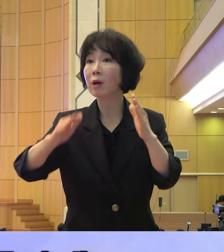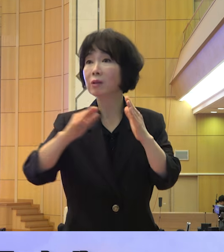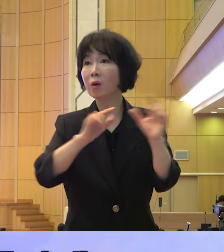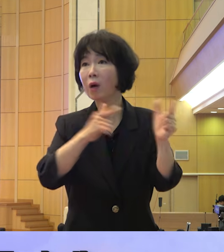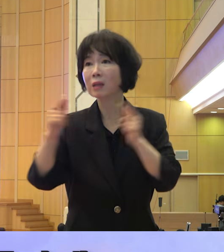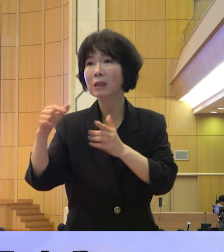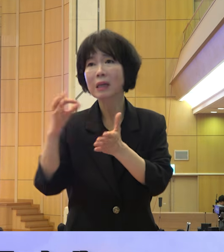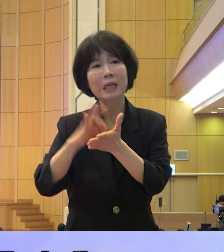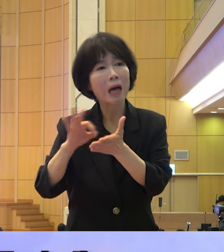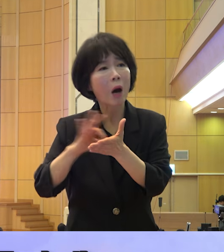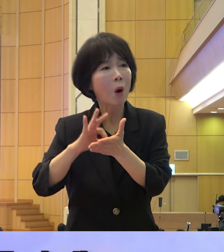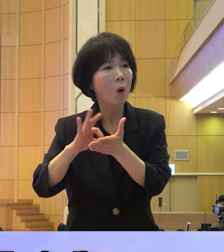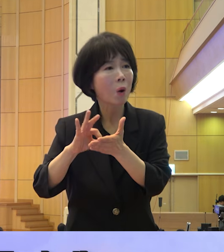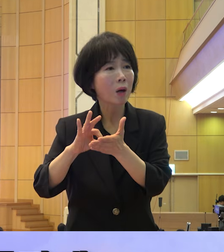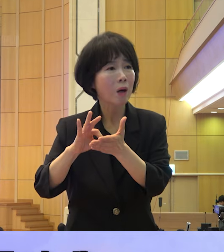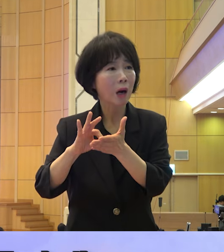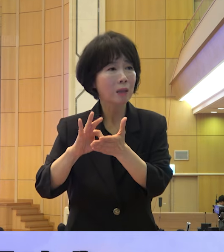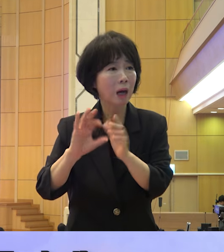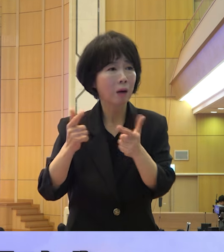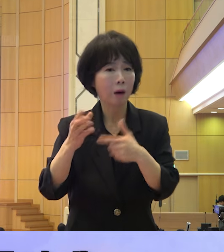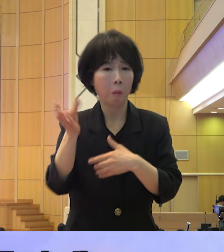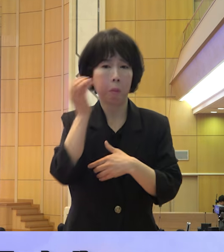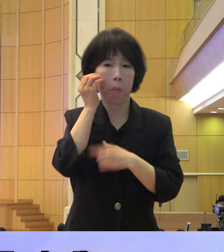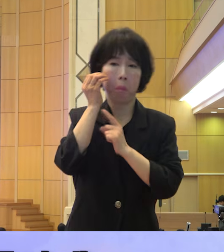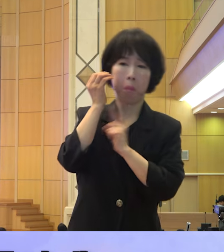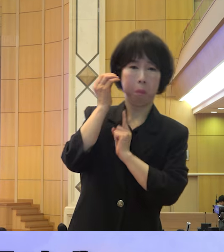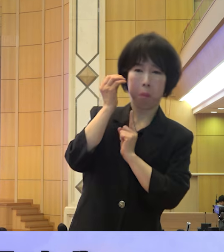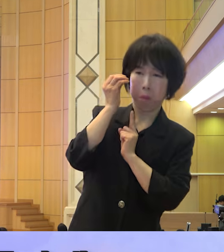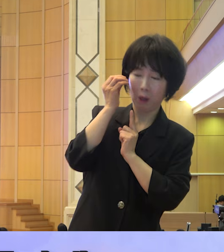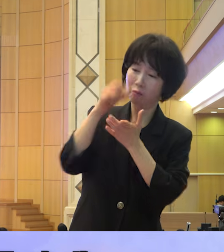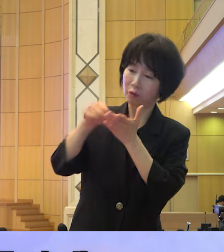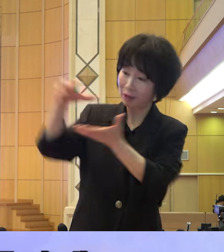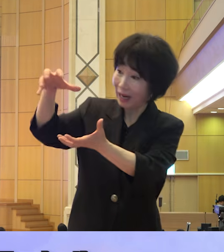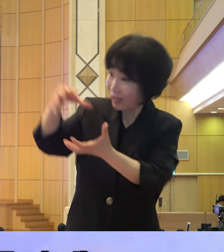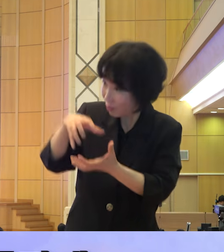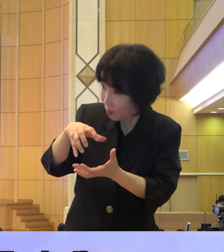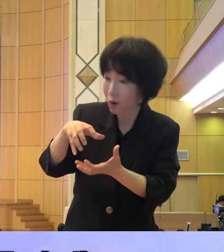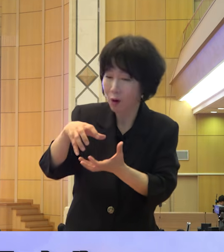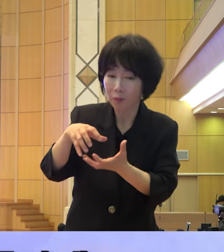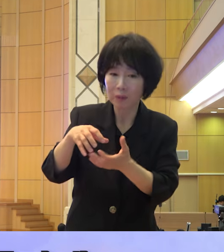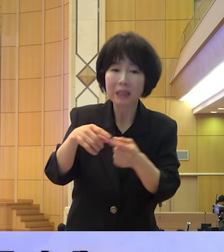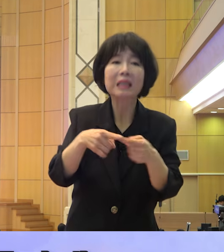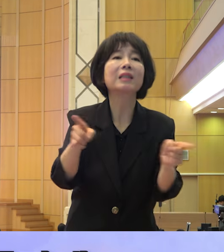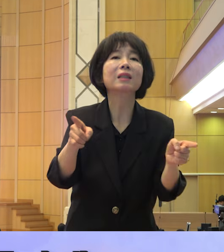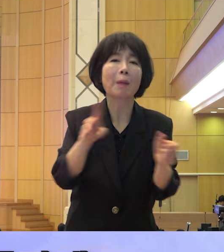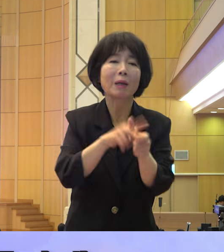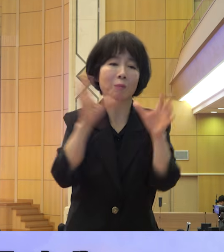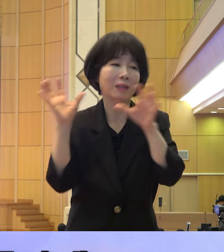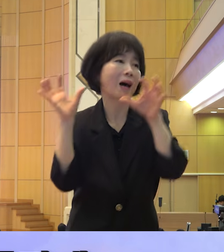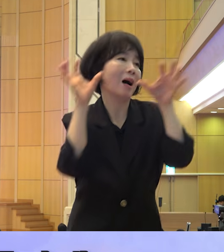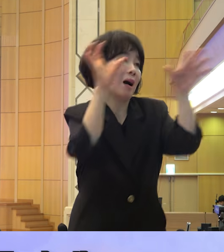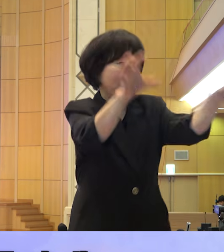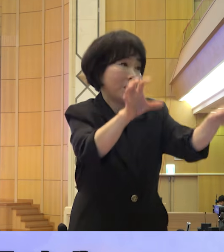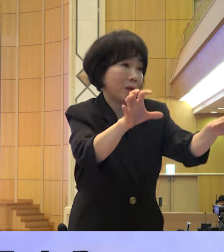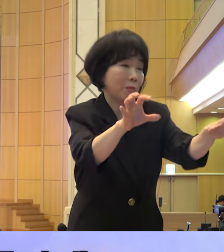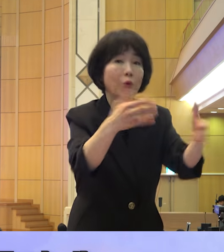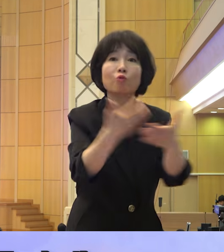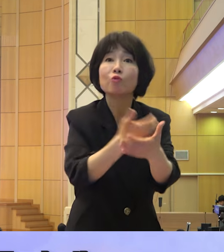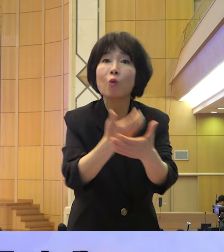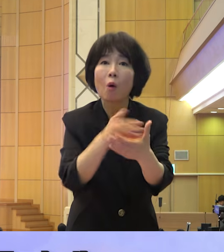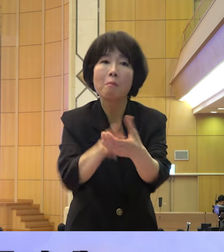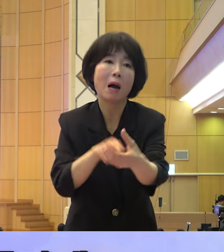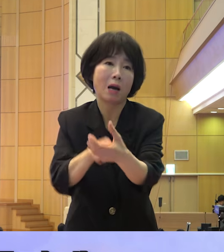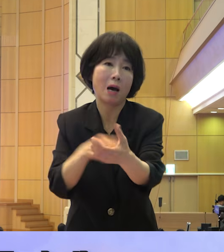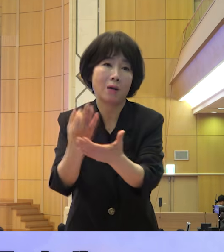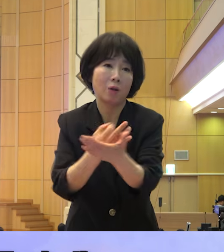사용하던 물품들을 1층 매점에서 기증 접수받고 있습니다. 많이